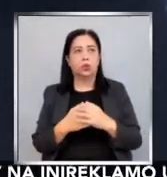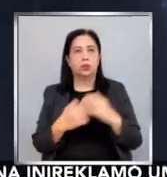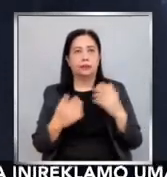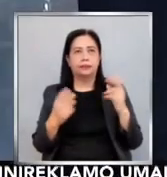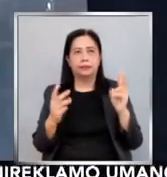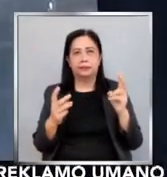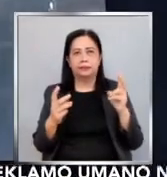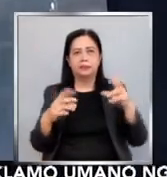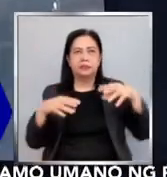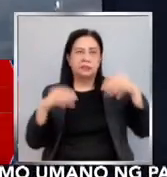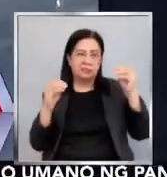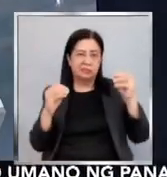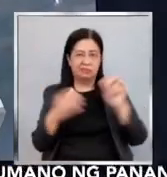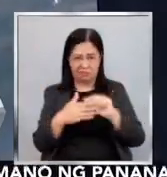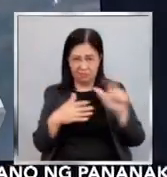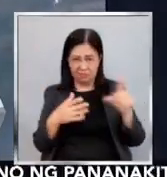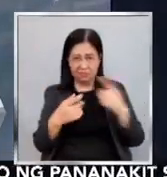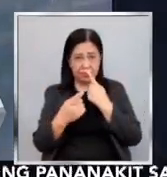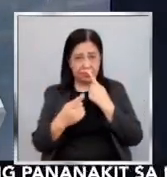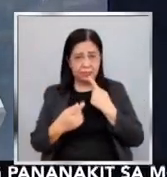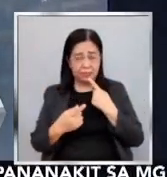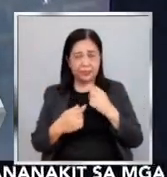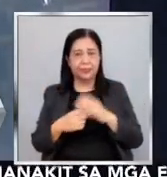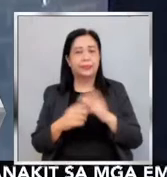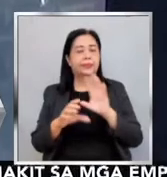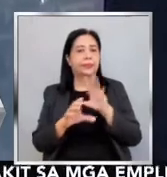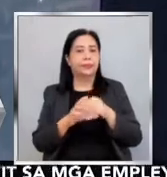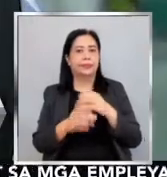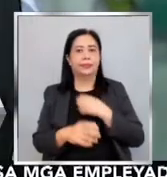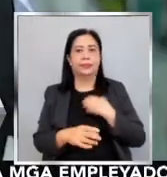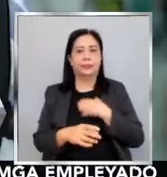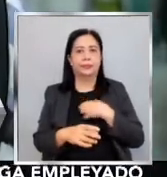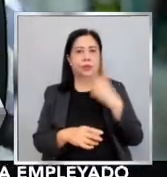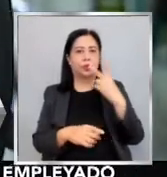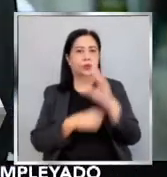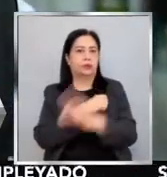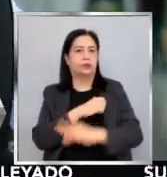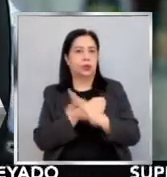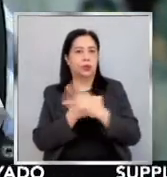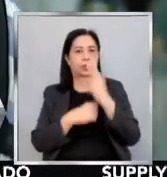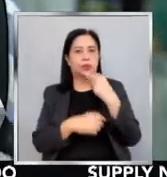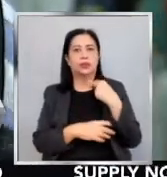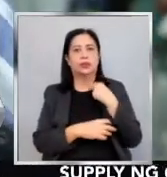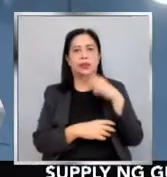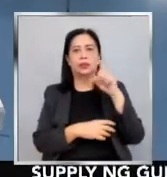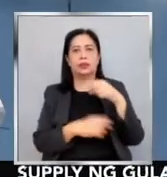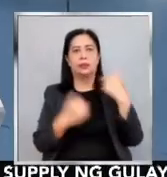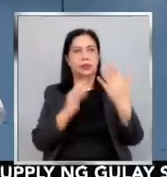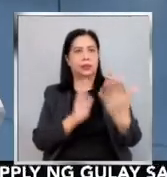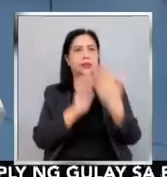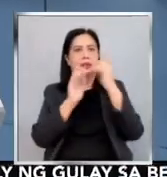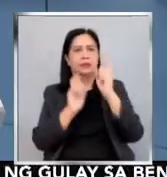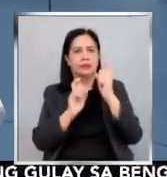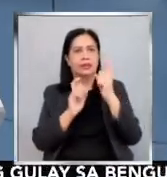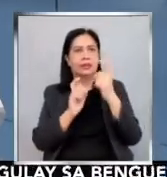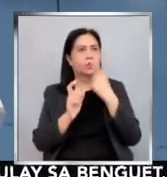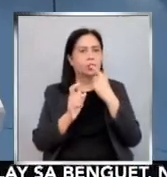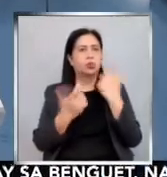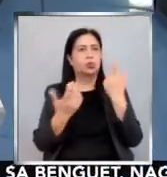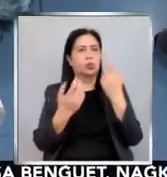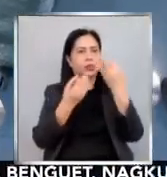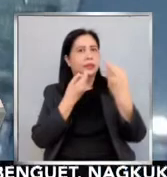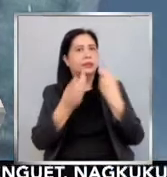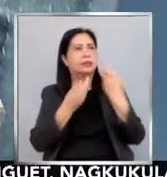nagka-brownout po, yun lang. Kabilang din sa mga nagreklamo ang dalawang banyagang stranded. Sana raw may humarap agad sa mga pasahero para ipaliwanag